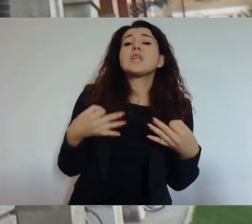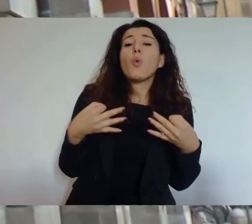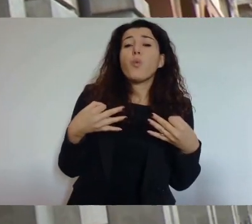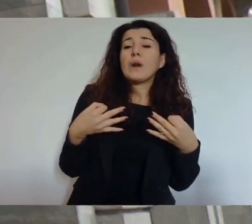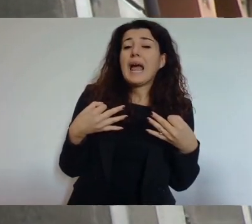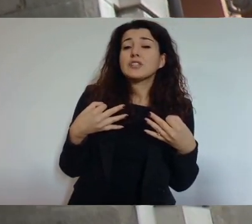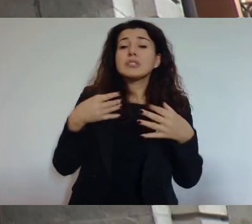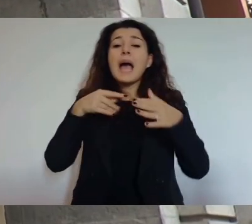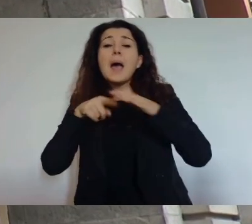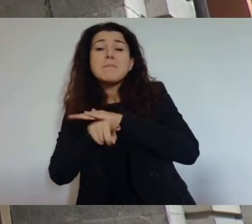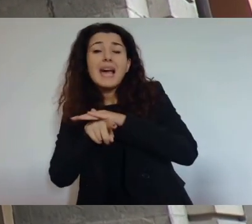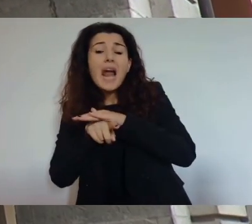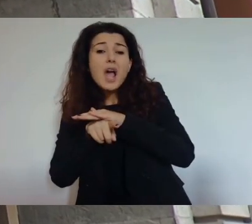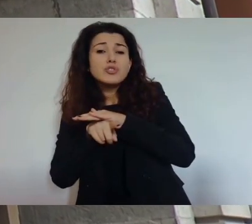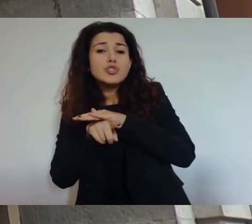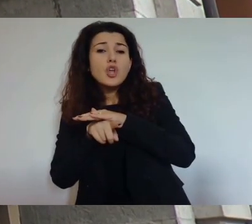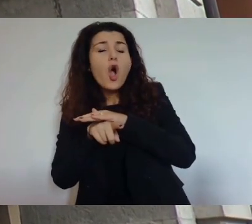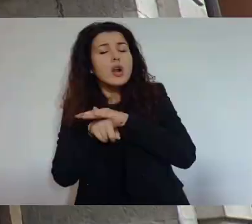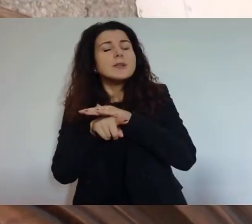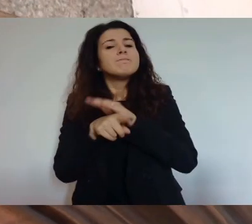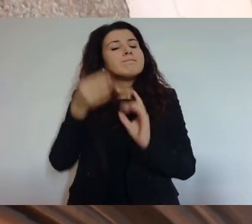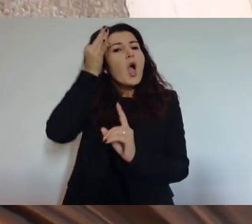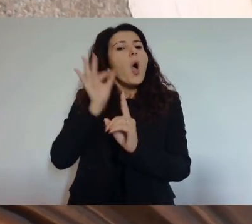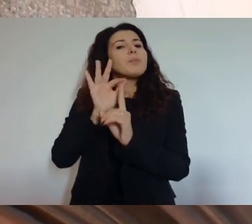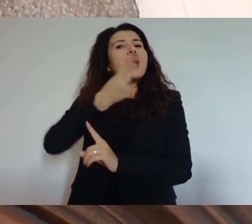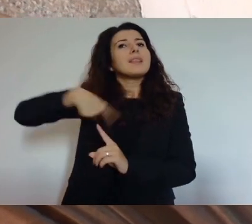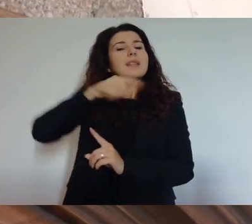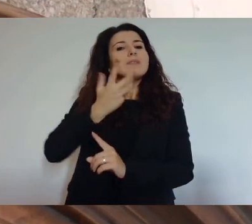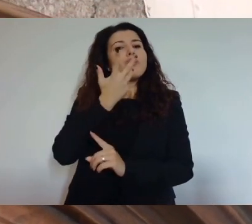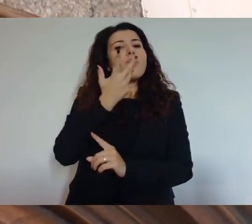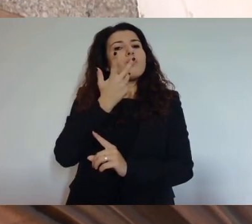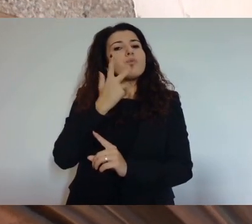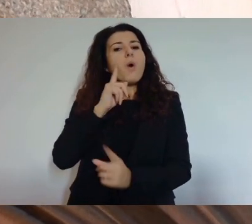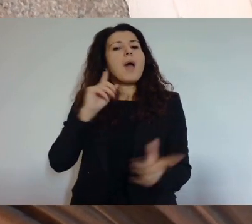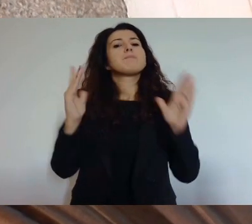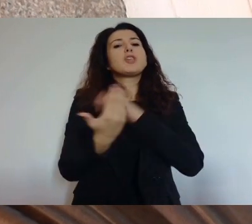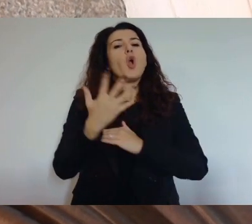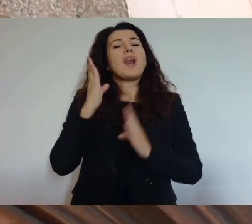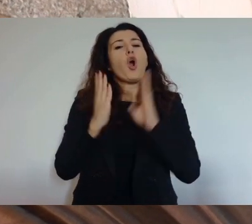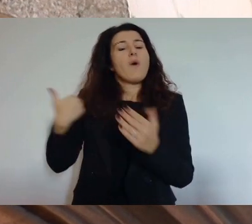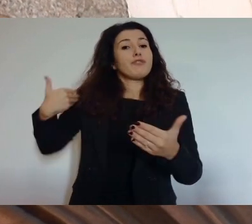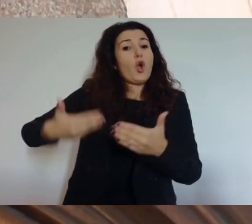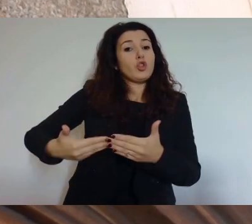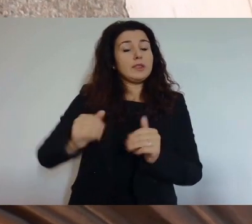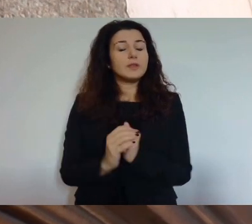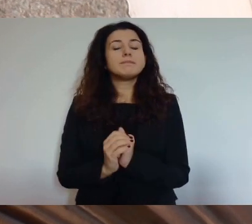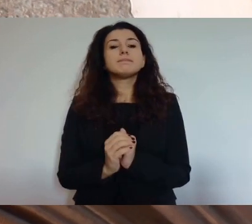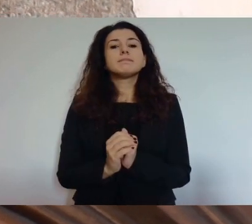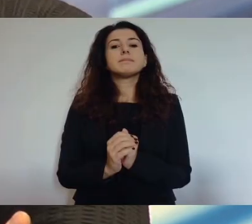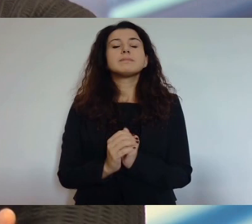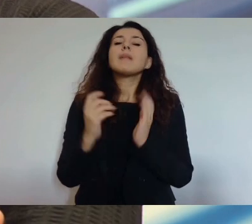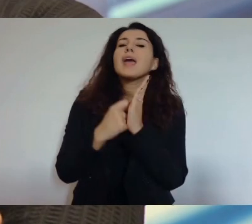dell'immigrazione con un occhio diverso di come è stato fino adesso un punto importante sarà